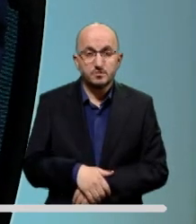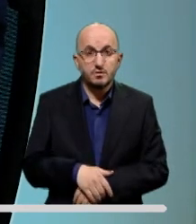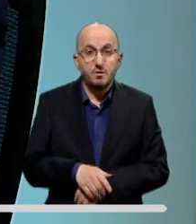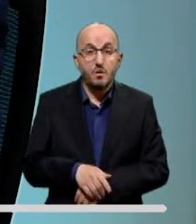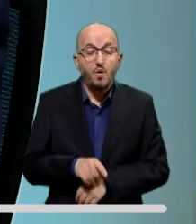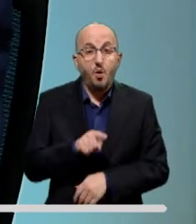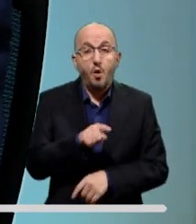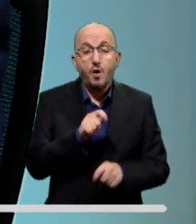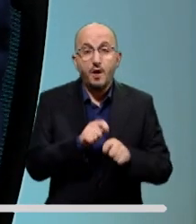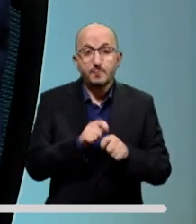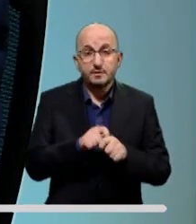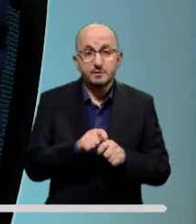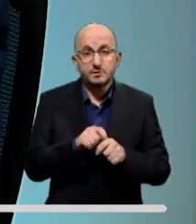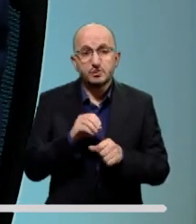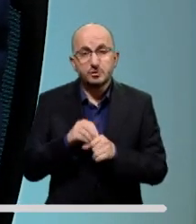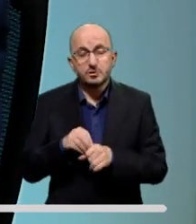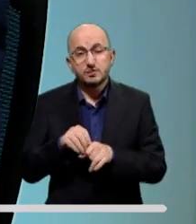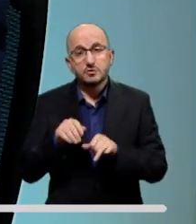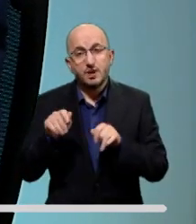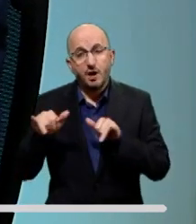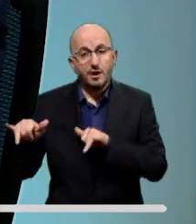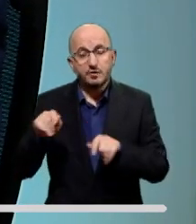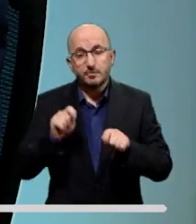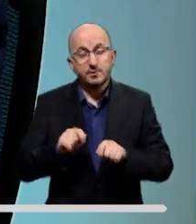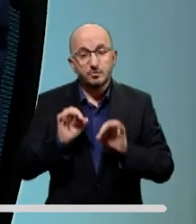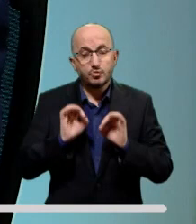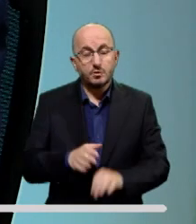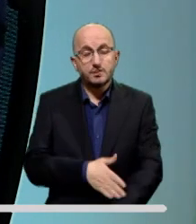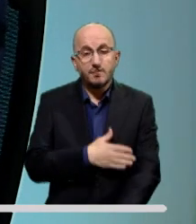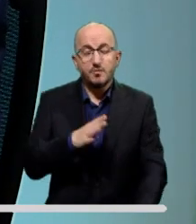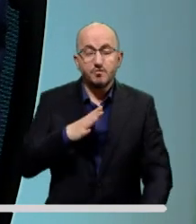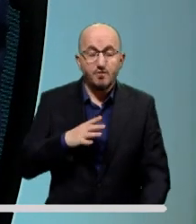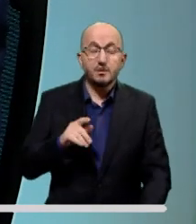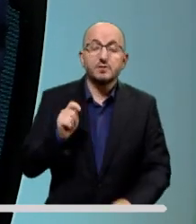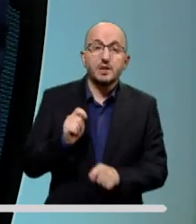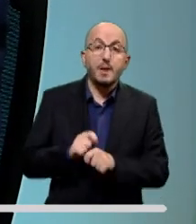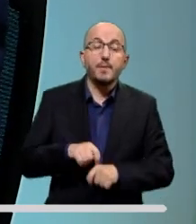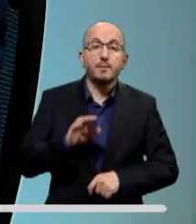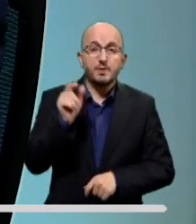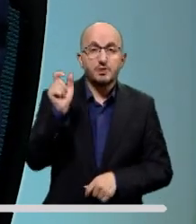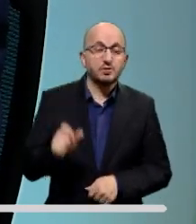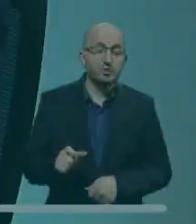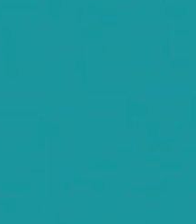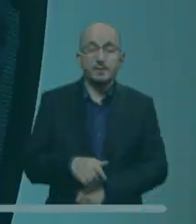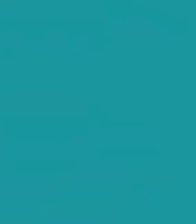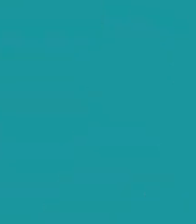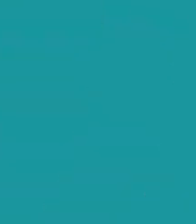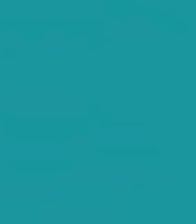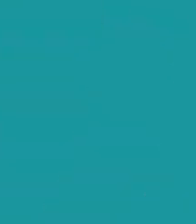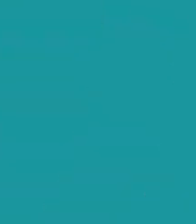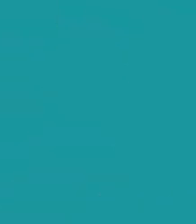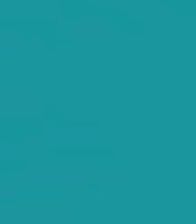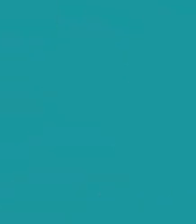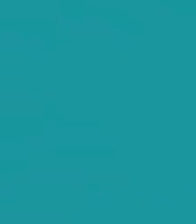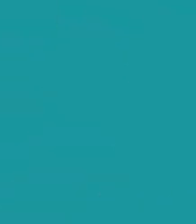düşünce o yaptırdığı diye yaptırmanın mutlaka sevabı vardır yaptırmayan da yani kötü bir